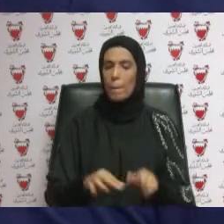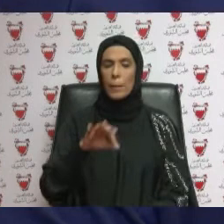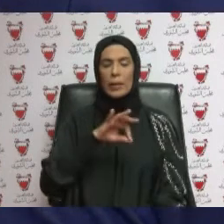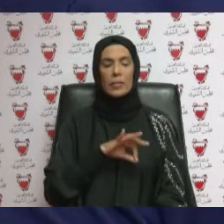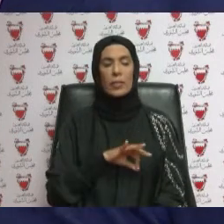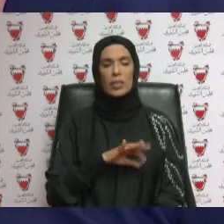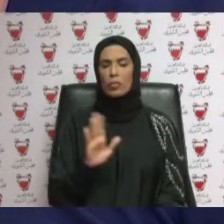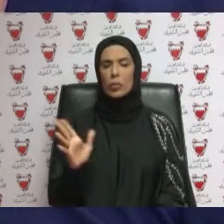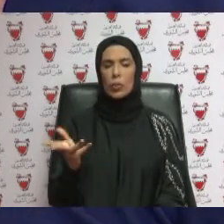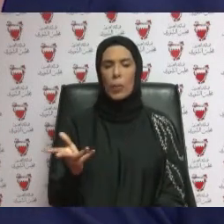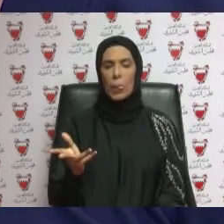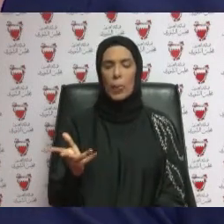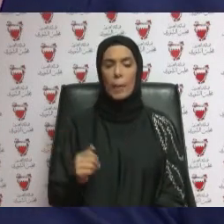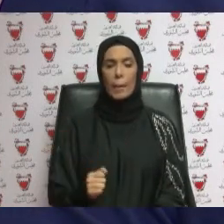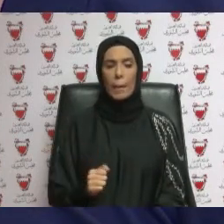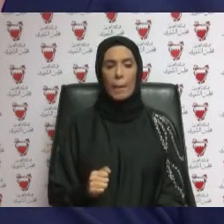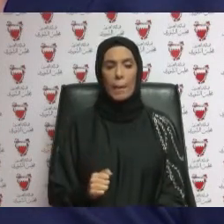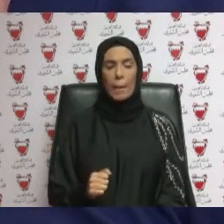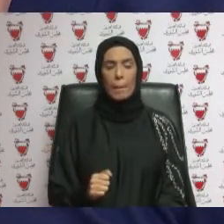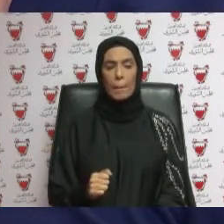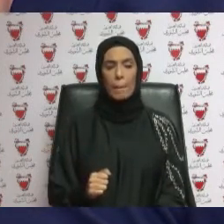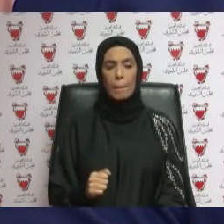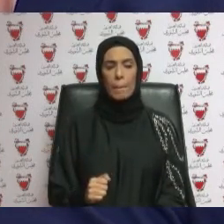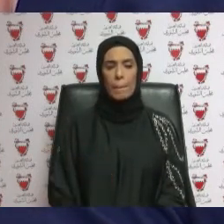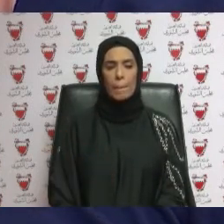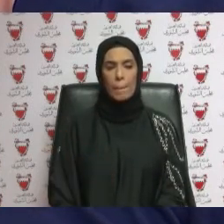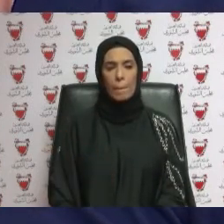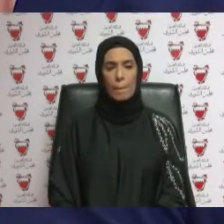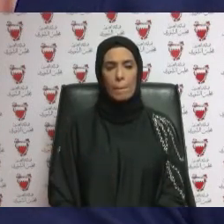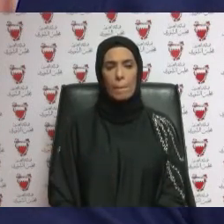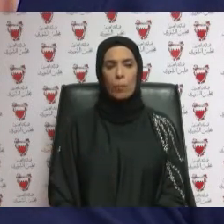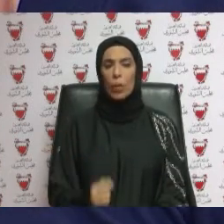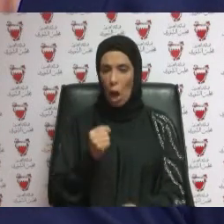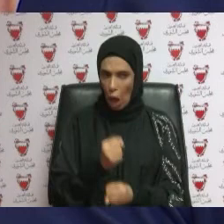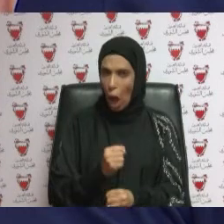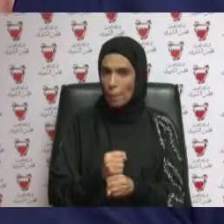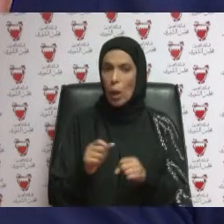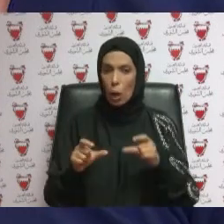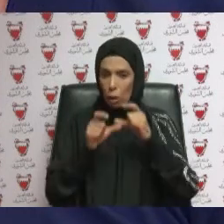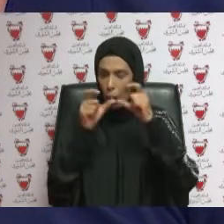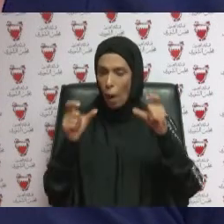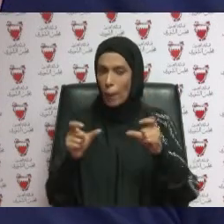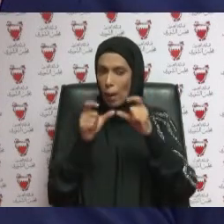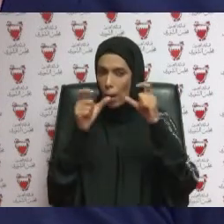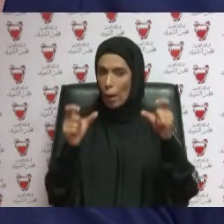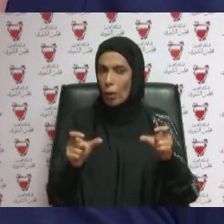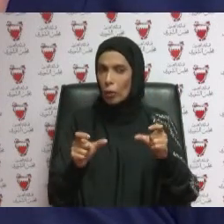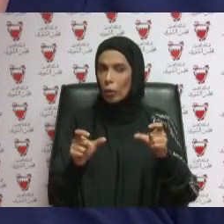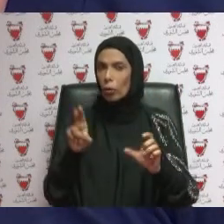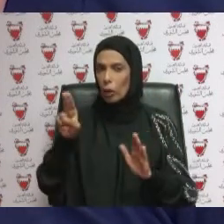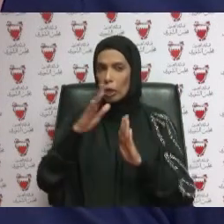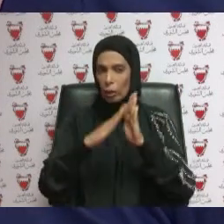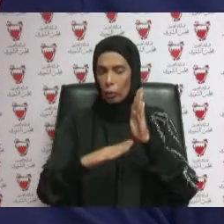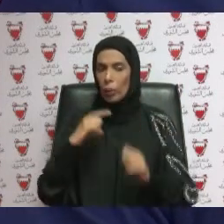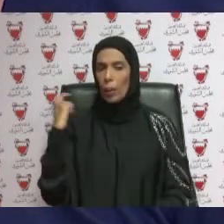ماذا نستفيد؟ أنه يكون هناك في حتى مسألة الإنفاذ، مسألة الرقابة، مسألة حتى في تقاريرنا